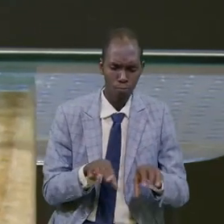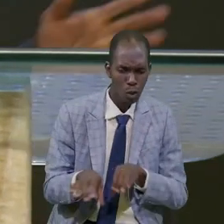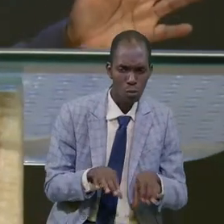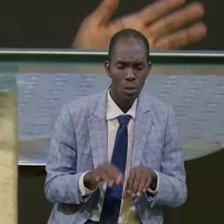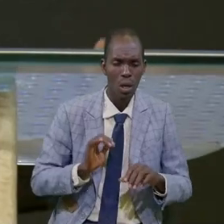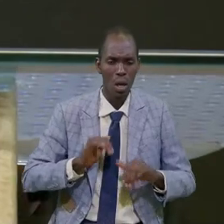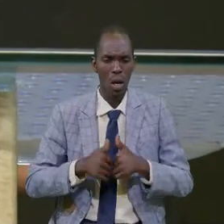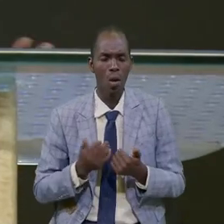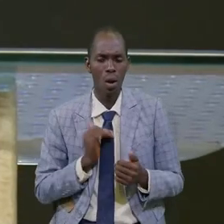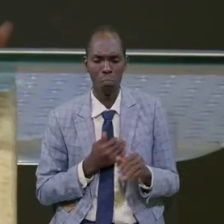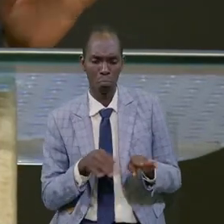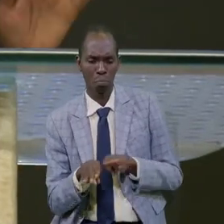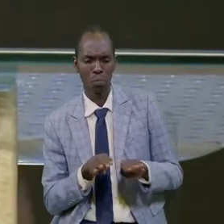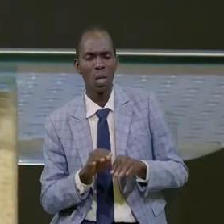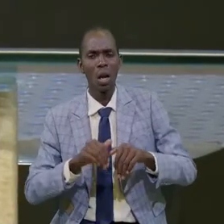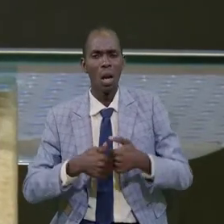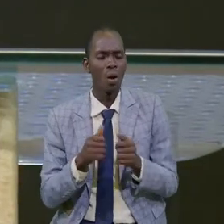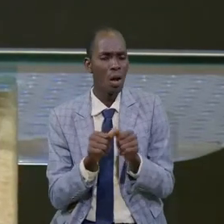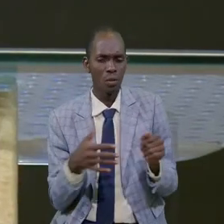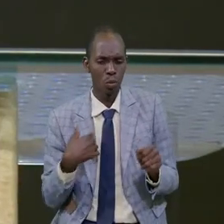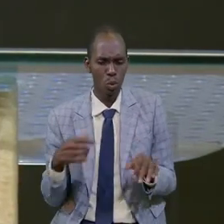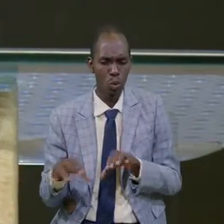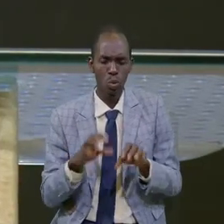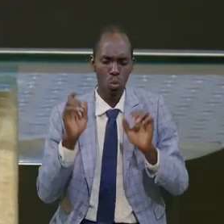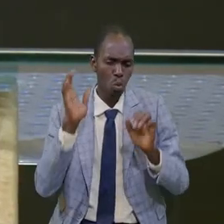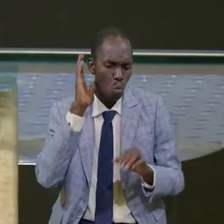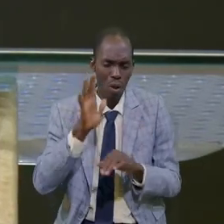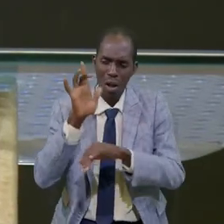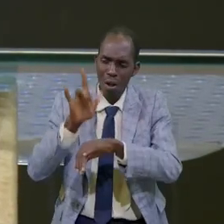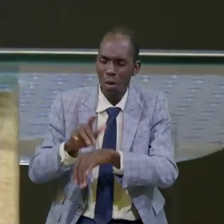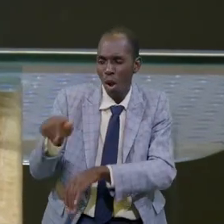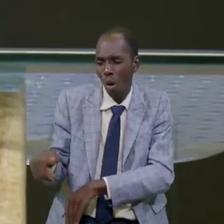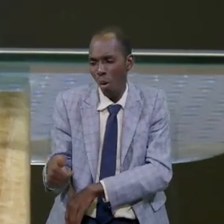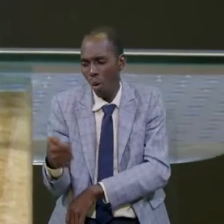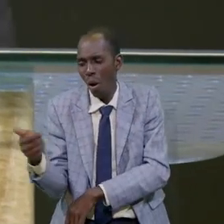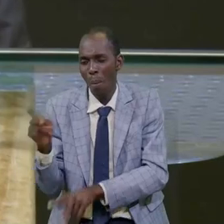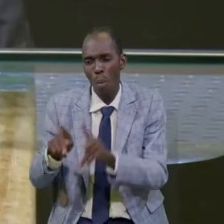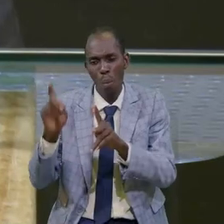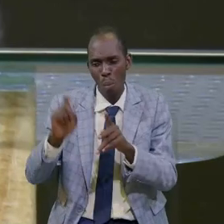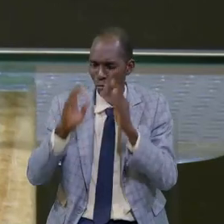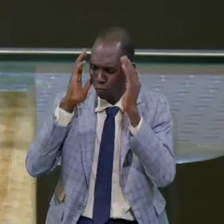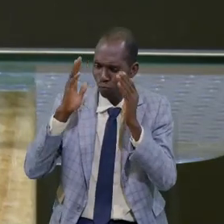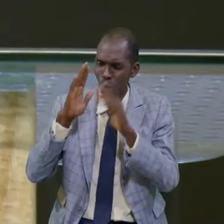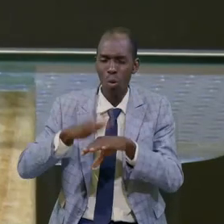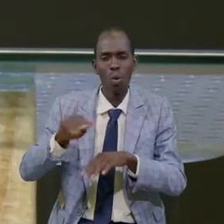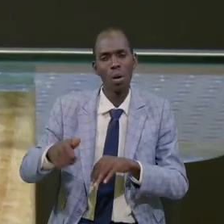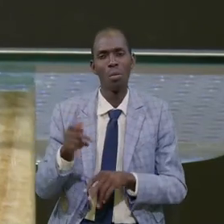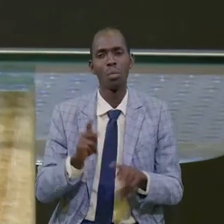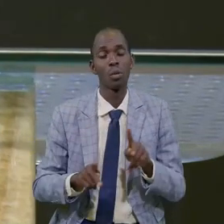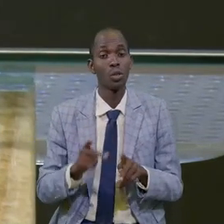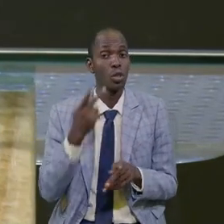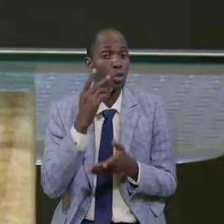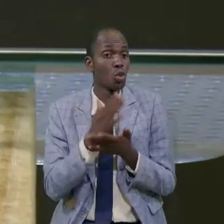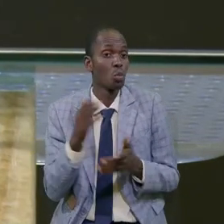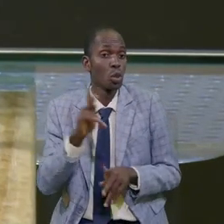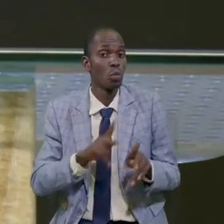notre disposition, comment tout ce que nous faisons va affecter les autres. Il y a des gens, ils